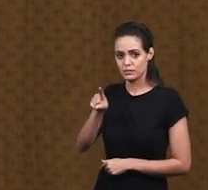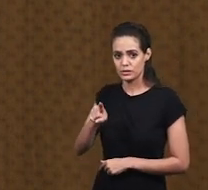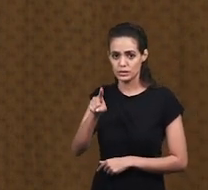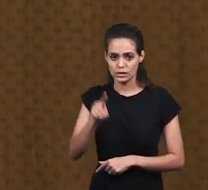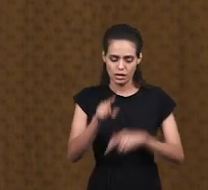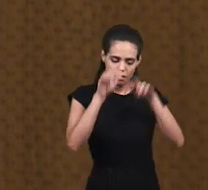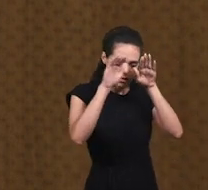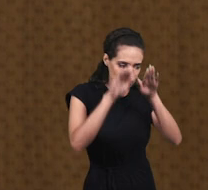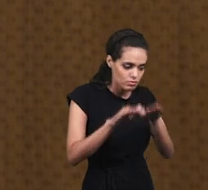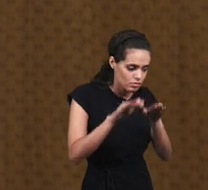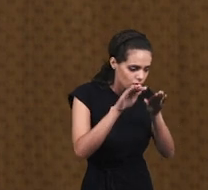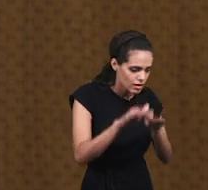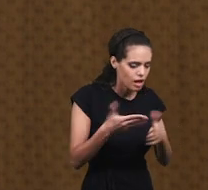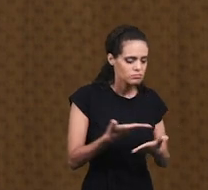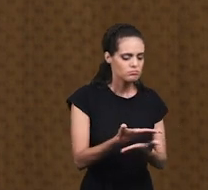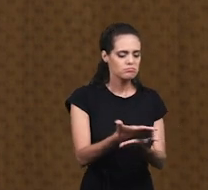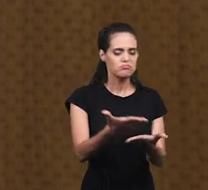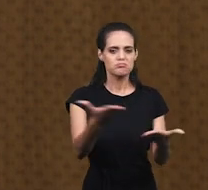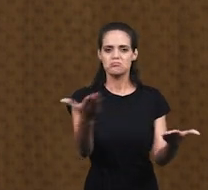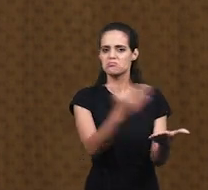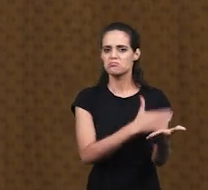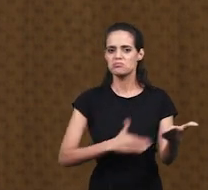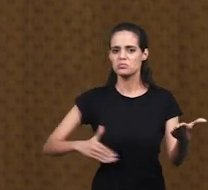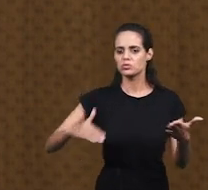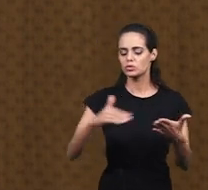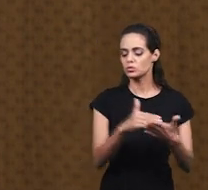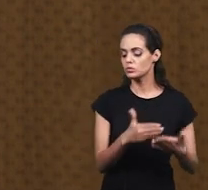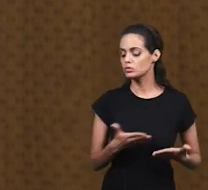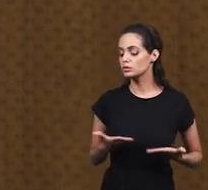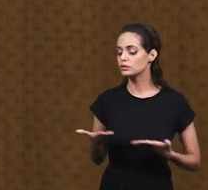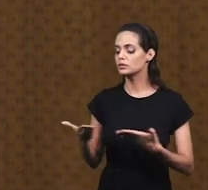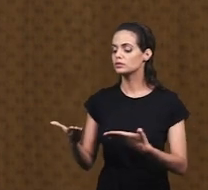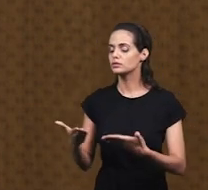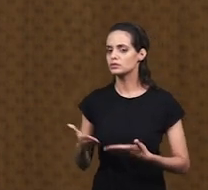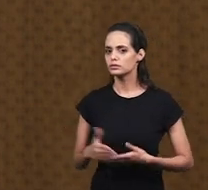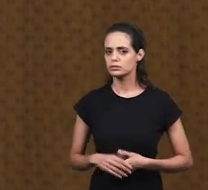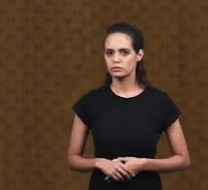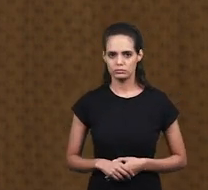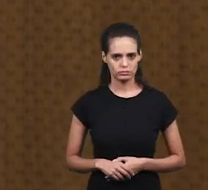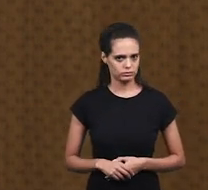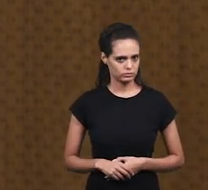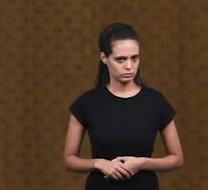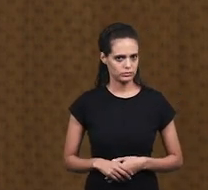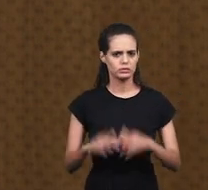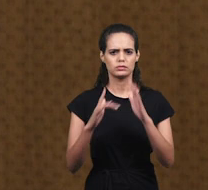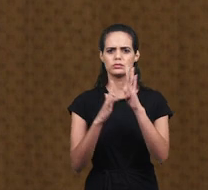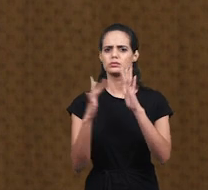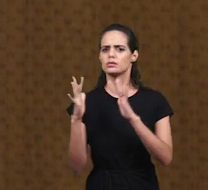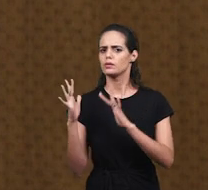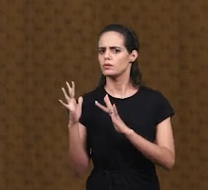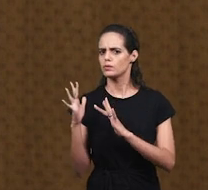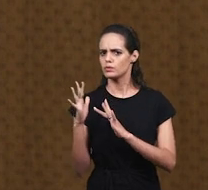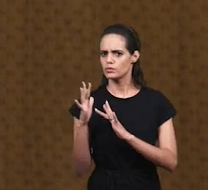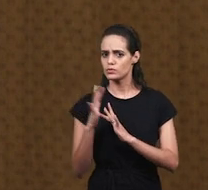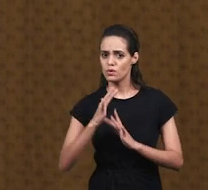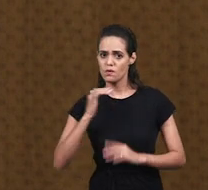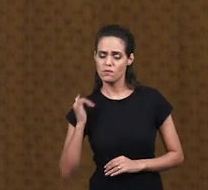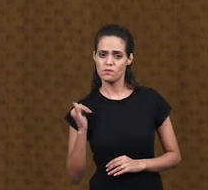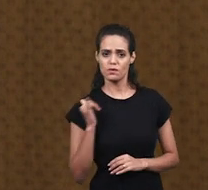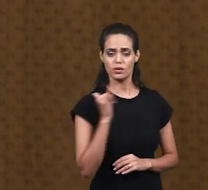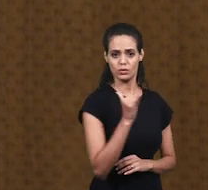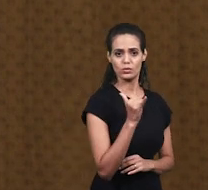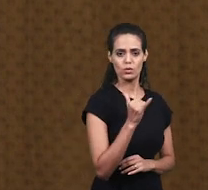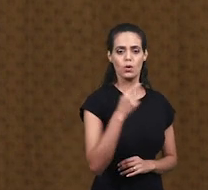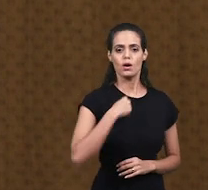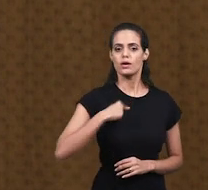je te donnerai tout cela. Si tu te prosternes devant moi, je te donnerai tout cela. Jésus a dit, on adorera seulement le Seigneur